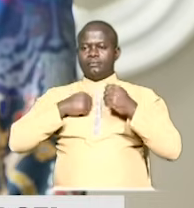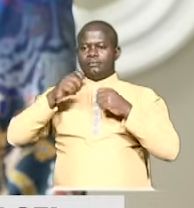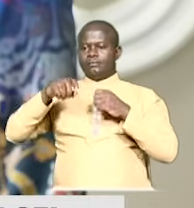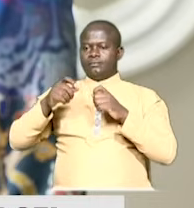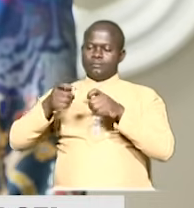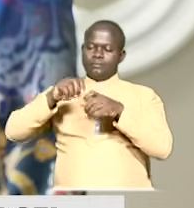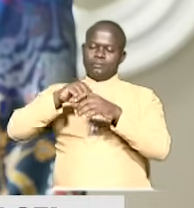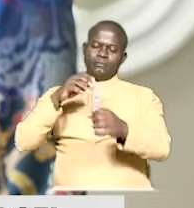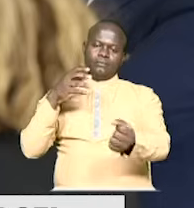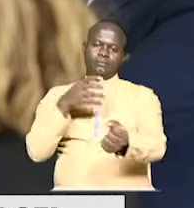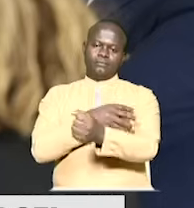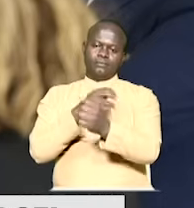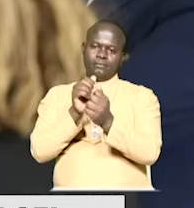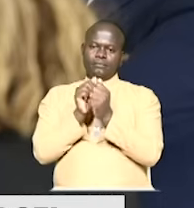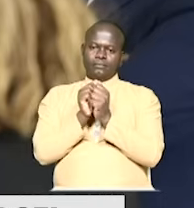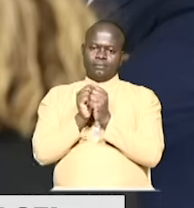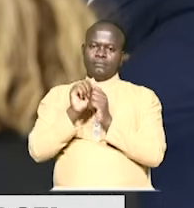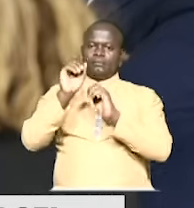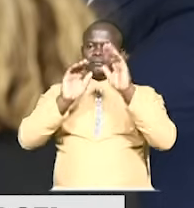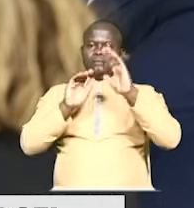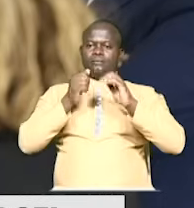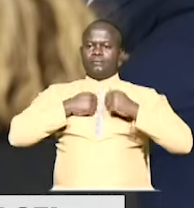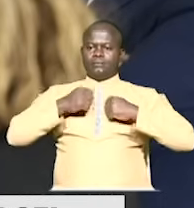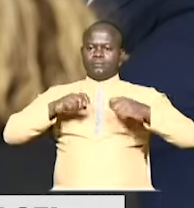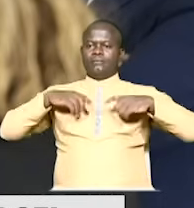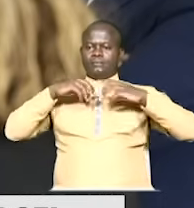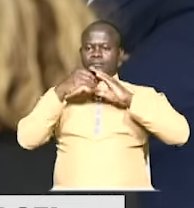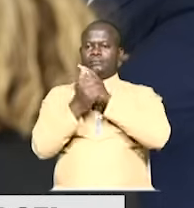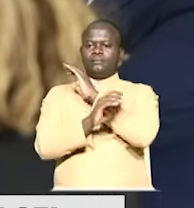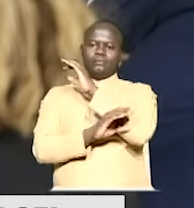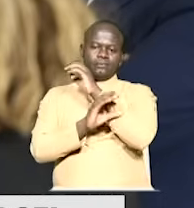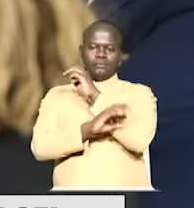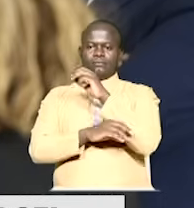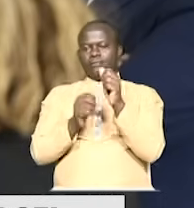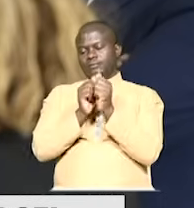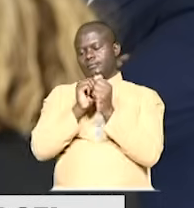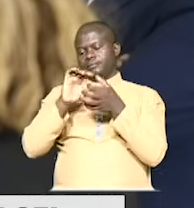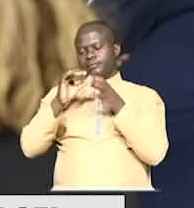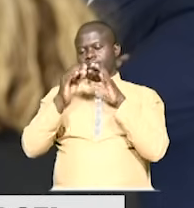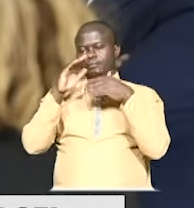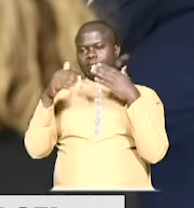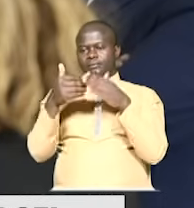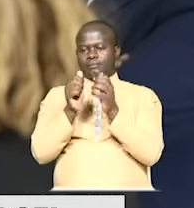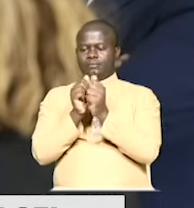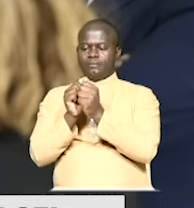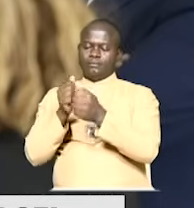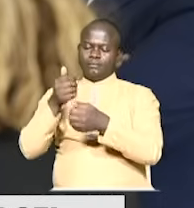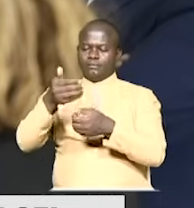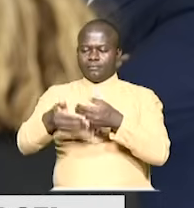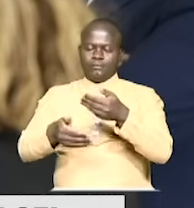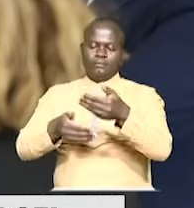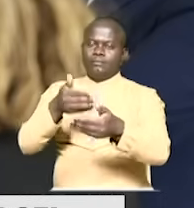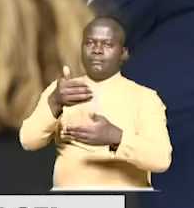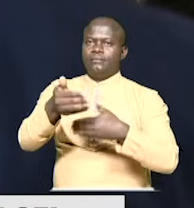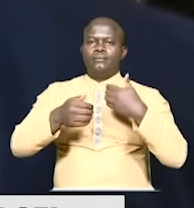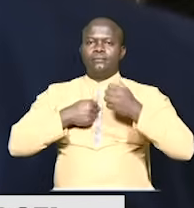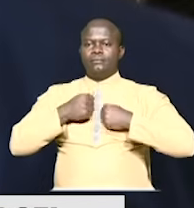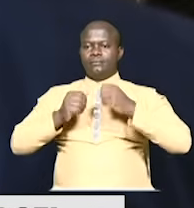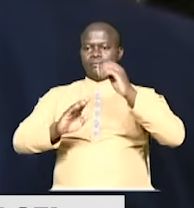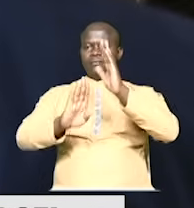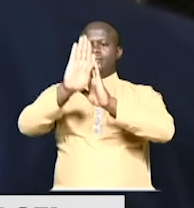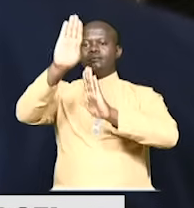kongerwamo imbaraga n'uruhare rw'abanyarwanda baba mu mahanga n'abandi bafatanyabikorwa mu rugendo rw'u Rwanda